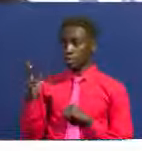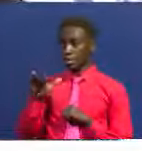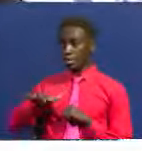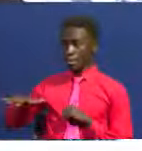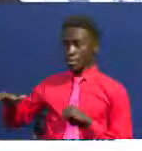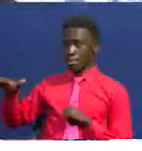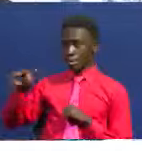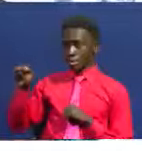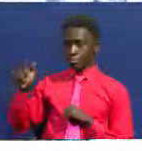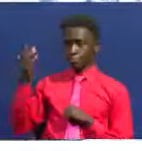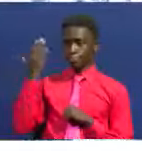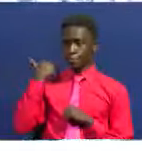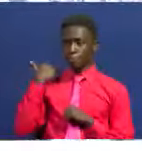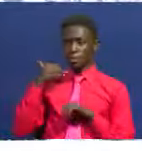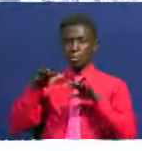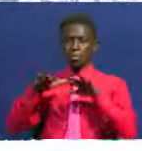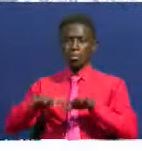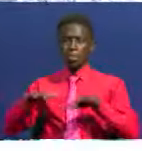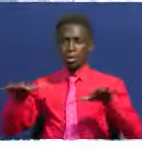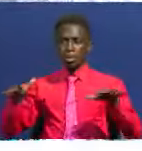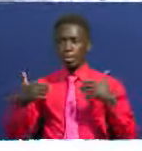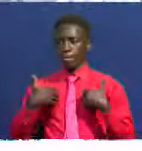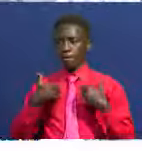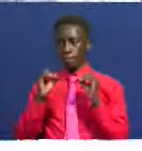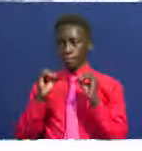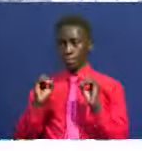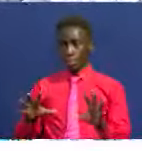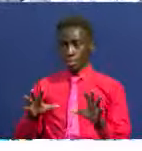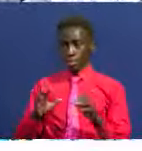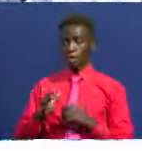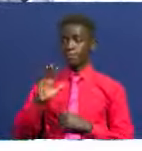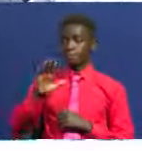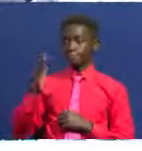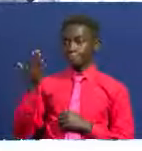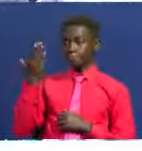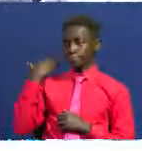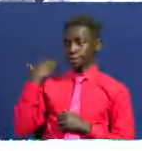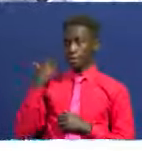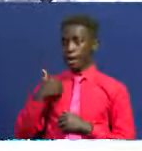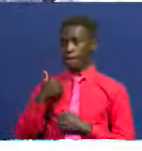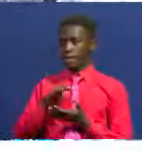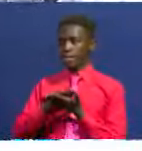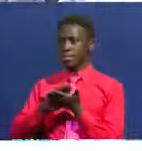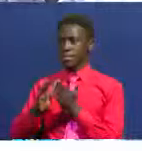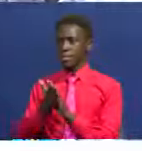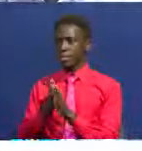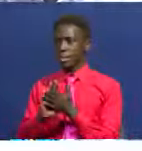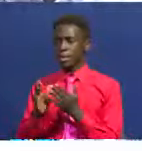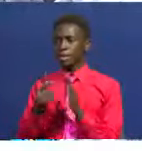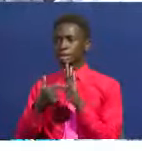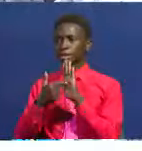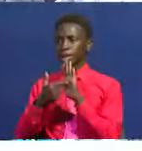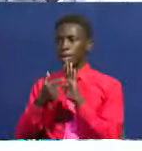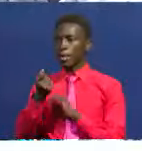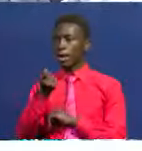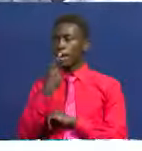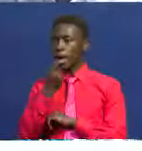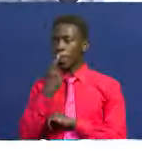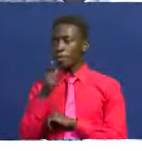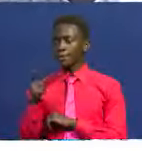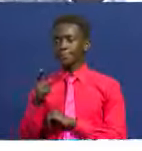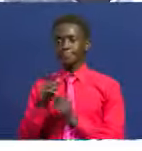hatukukua na soko, hatukukua na mambo kama linkages ya hizi mambo ya madawa.